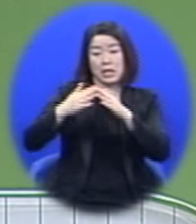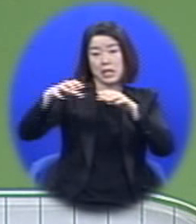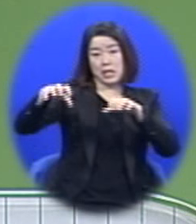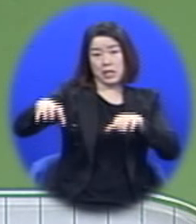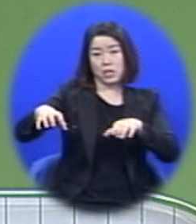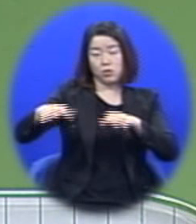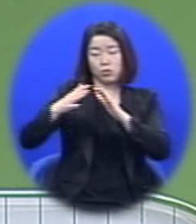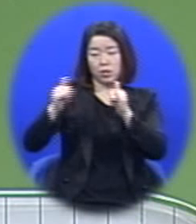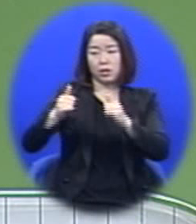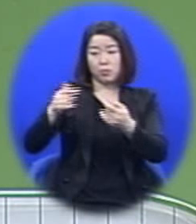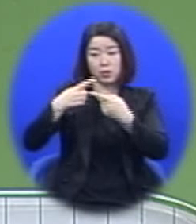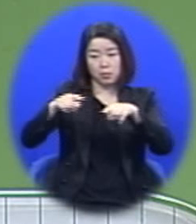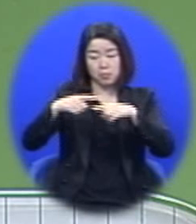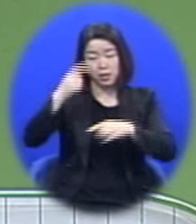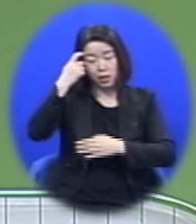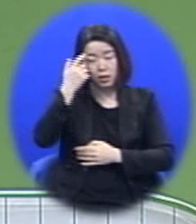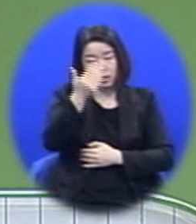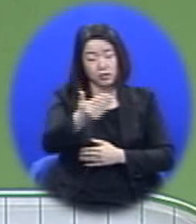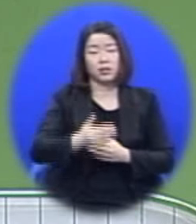판단하느냐?